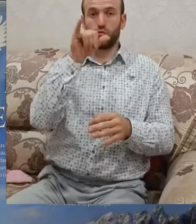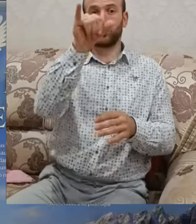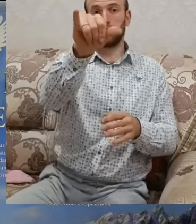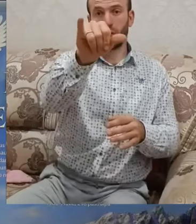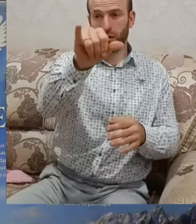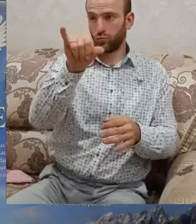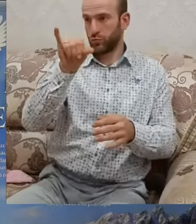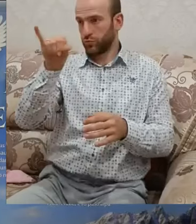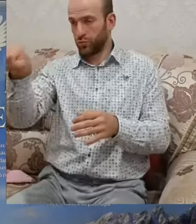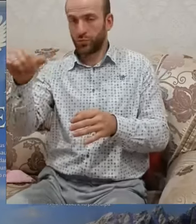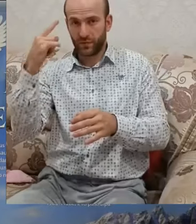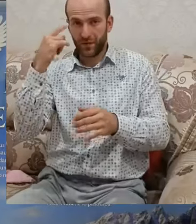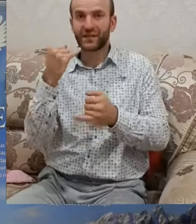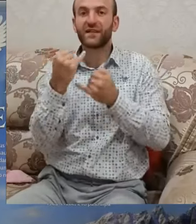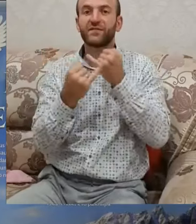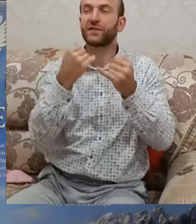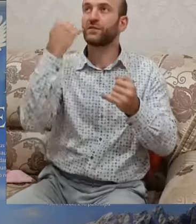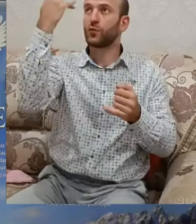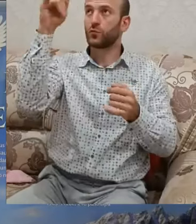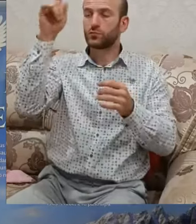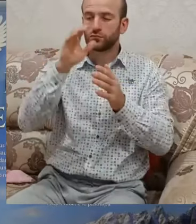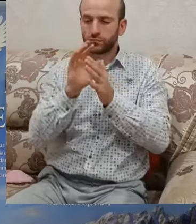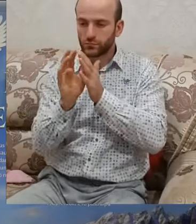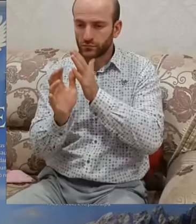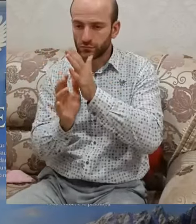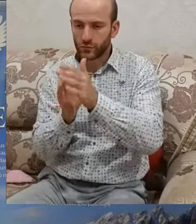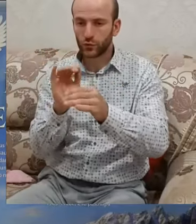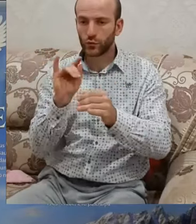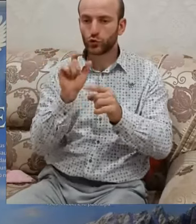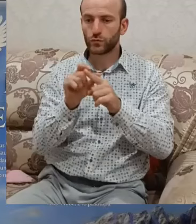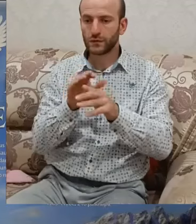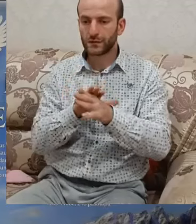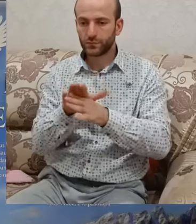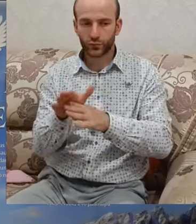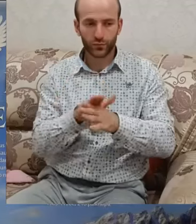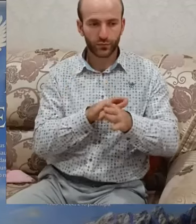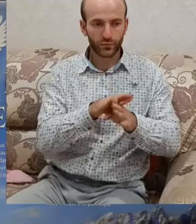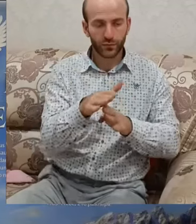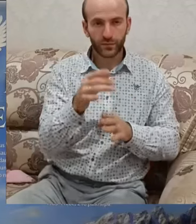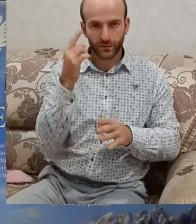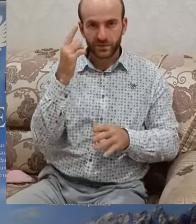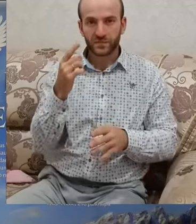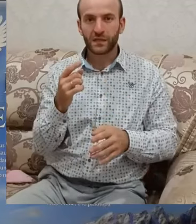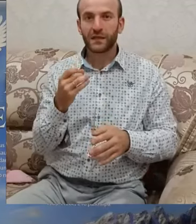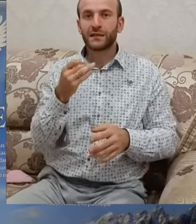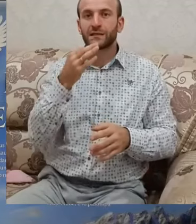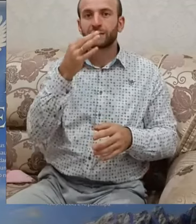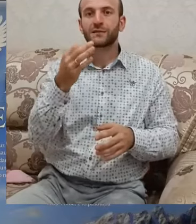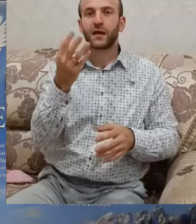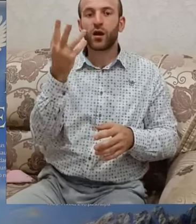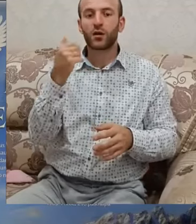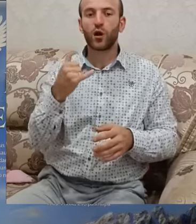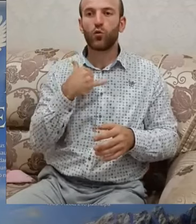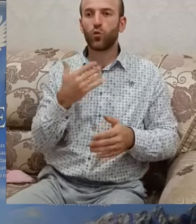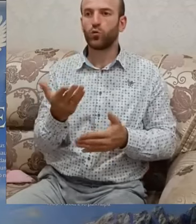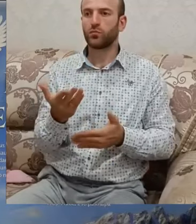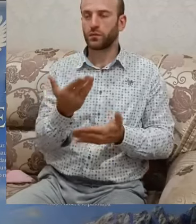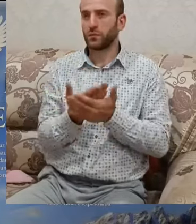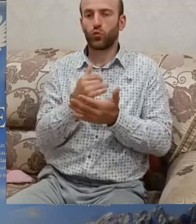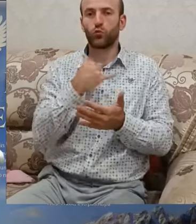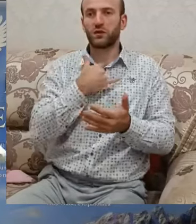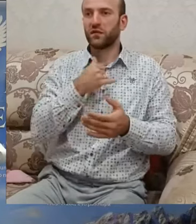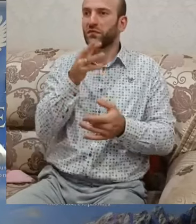невесте. Pasakykite, kai mes neturime laiko būti jo artume. Скажите, когда у нас нету времени быть в его близости,